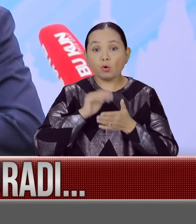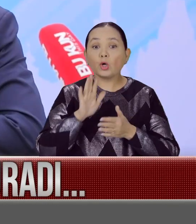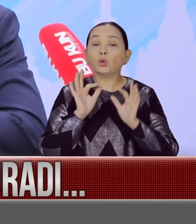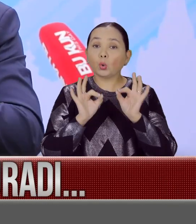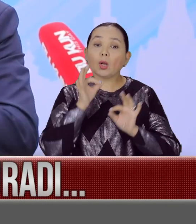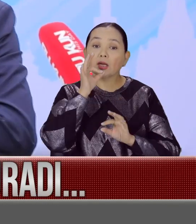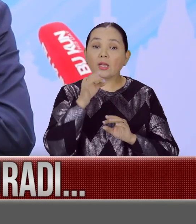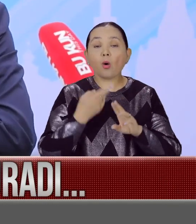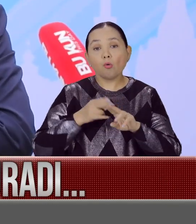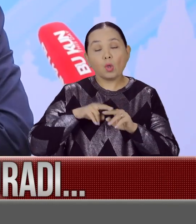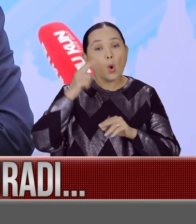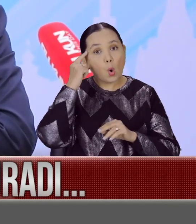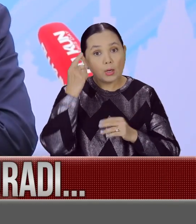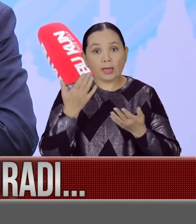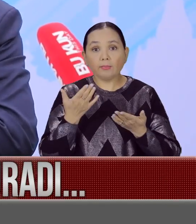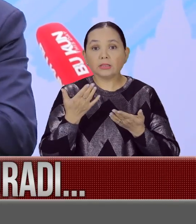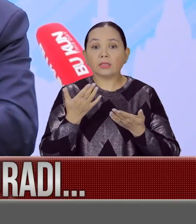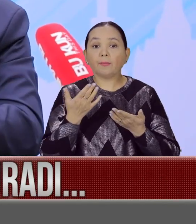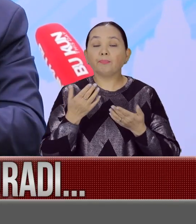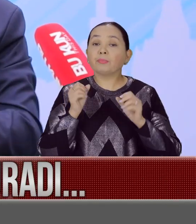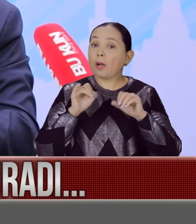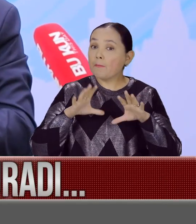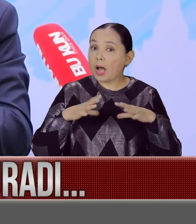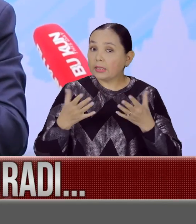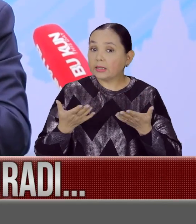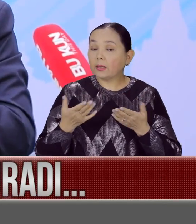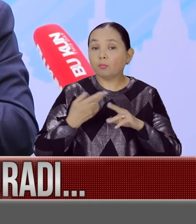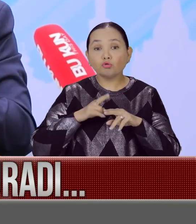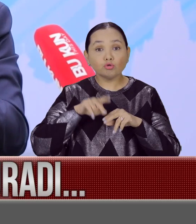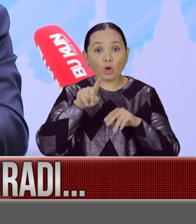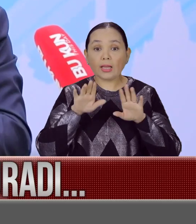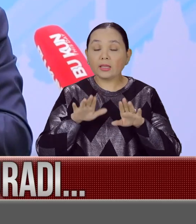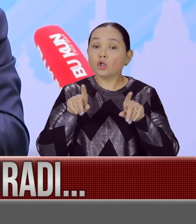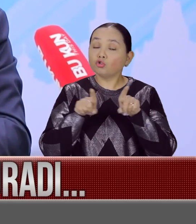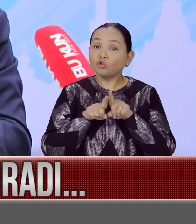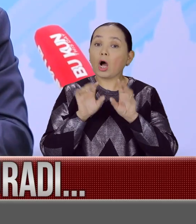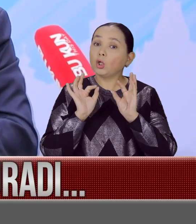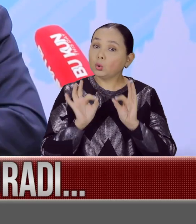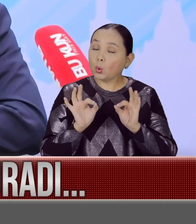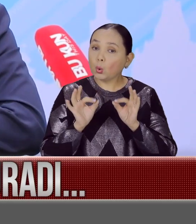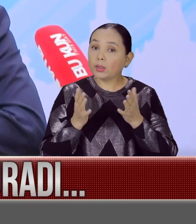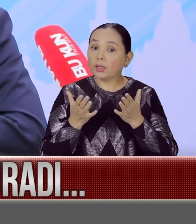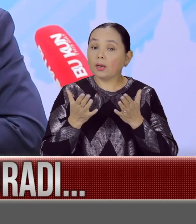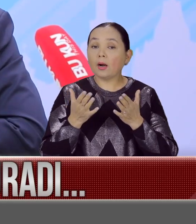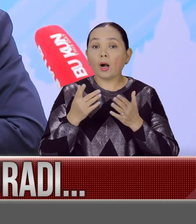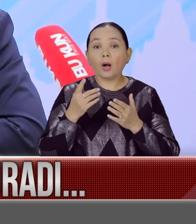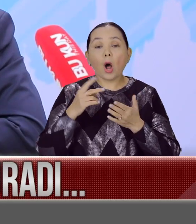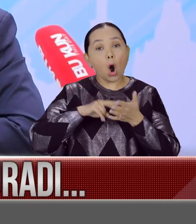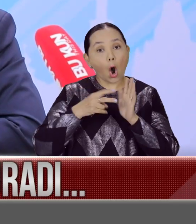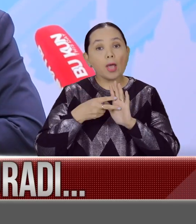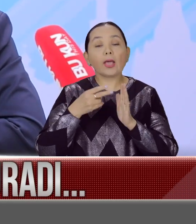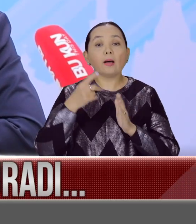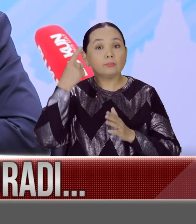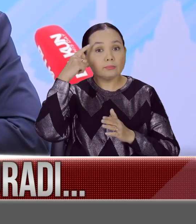To'g'ri aytdingiz, buni biz o'ylaymiz. Da, balkim da o'sha yerda shunaqa bir to'g'ri g'oya zo'r,